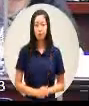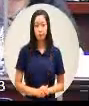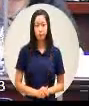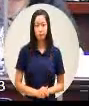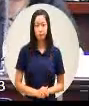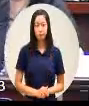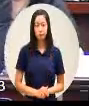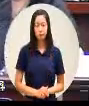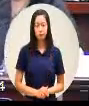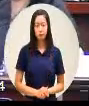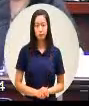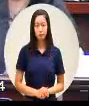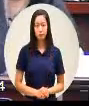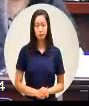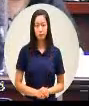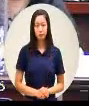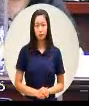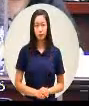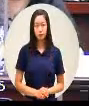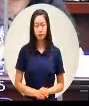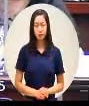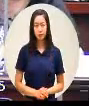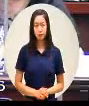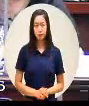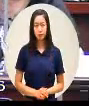我数学比较